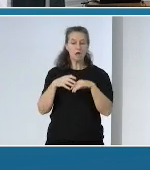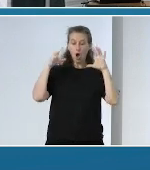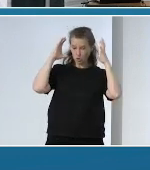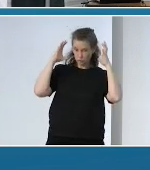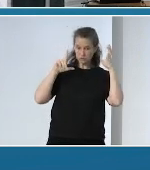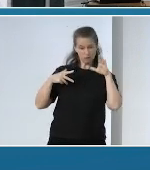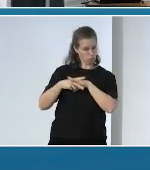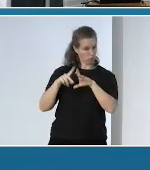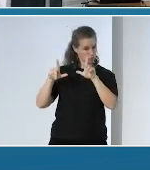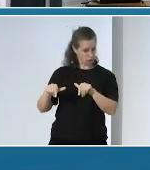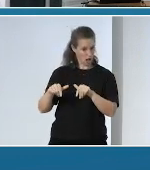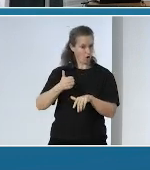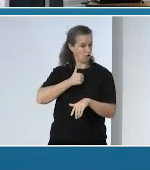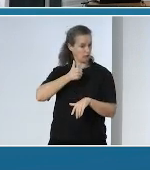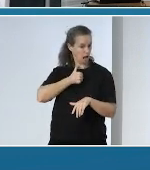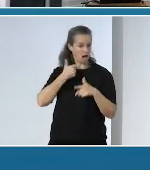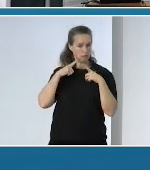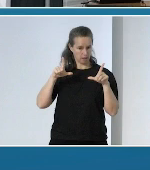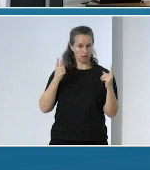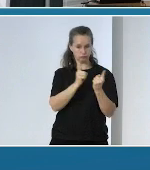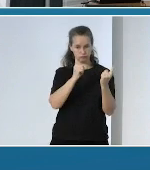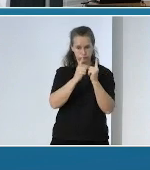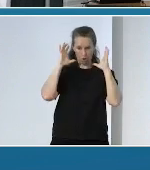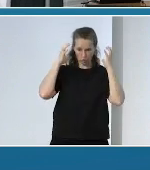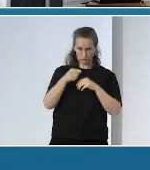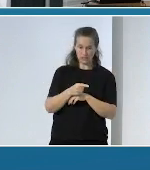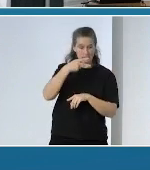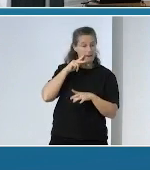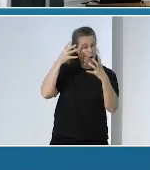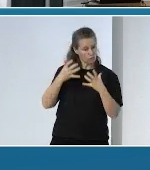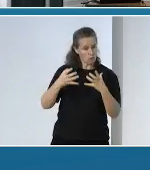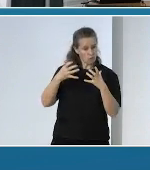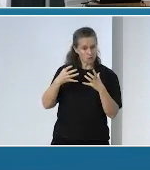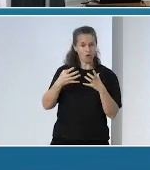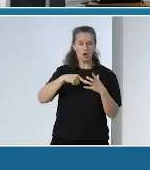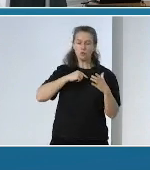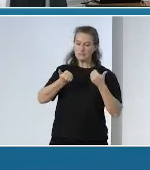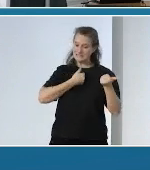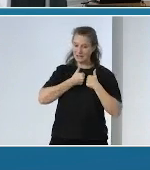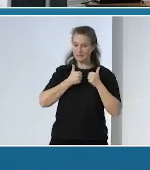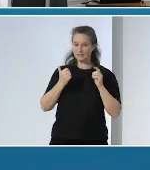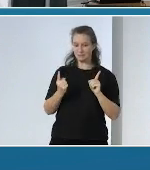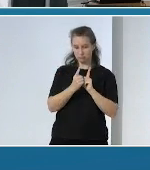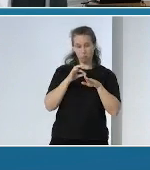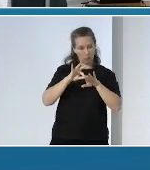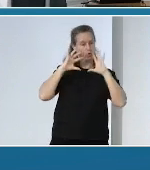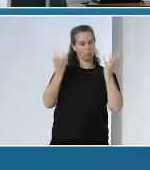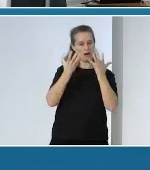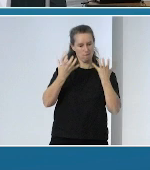L'orthophonie aussi a débuté en libéral. Mais les parents veulent vraiment se rapprocher de notre service pour avoir un accompagnement